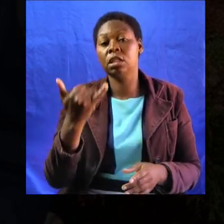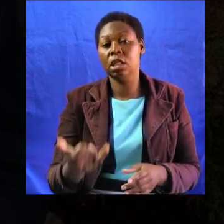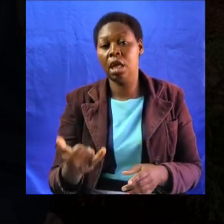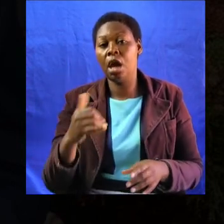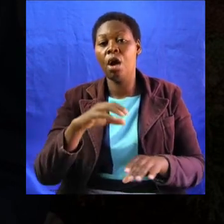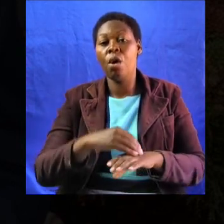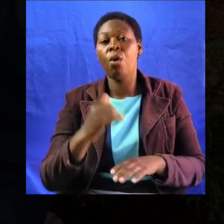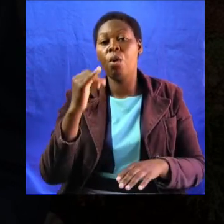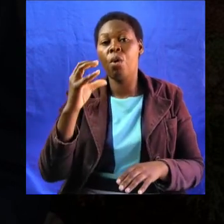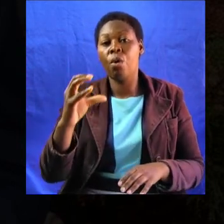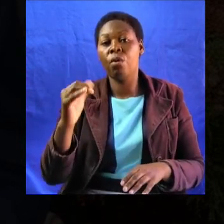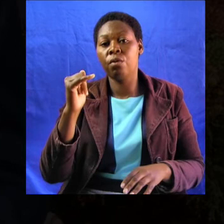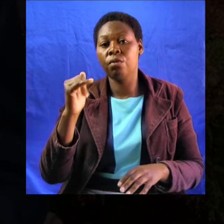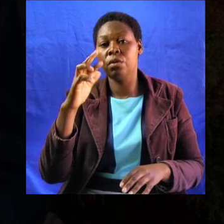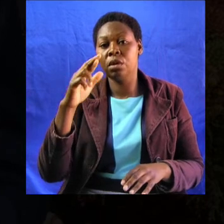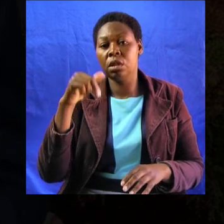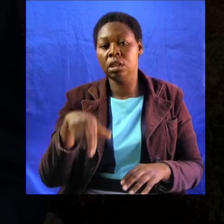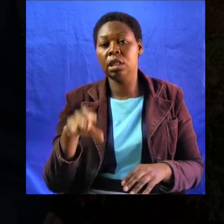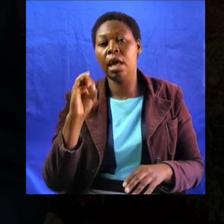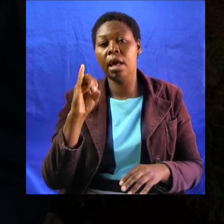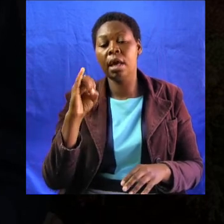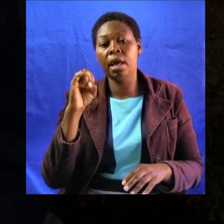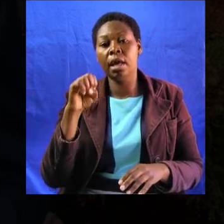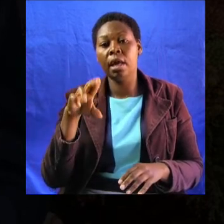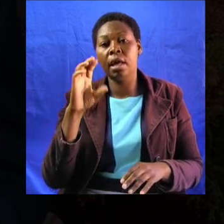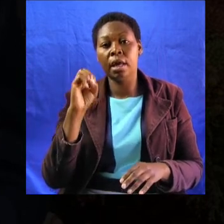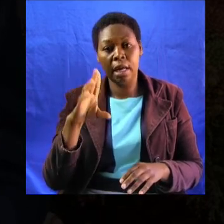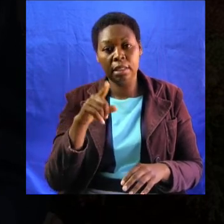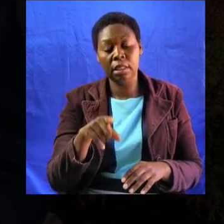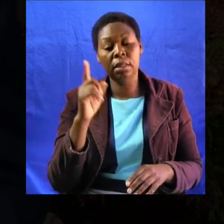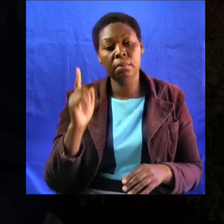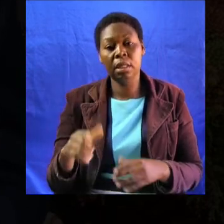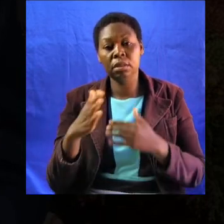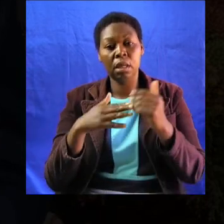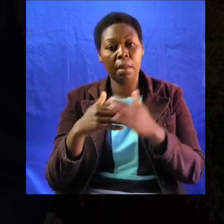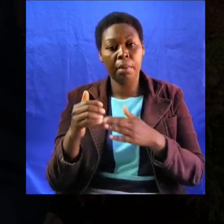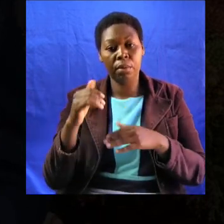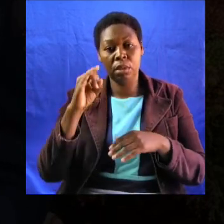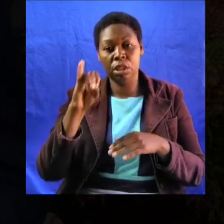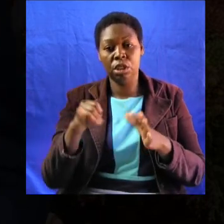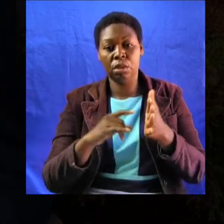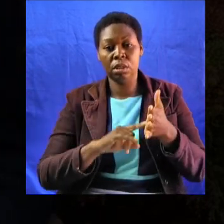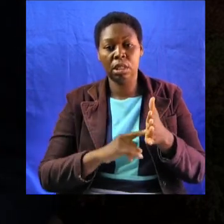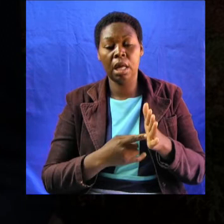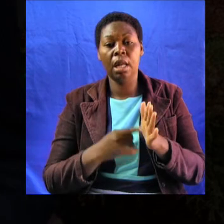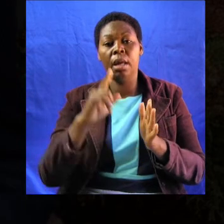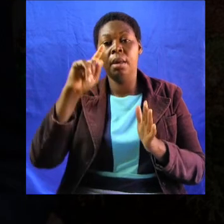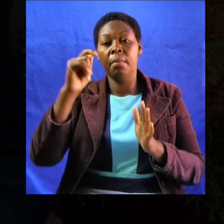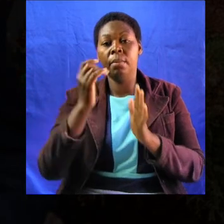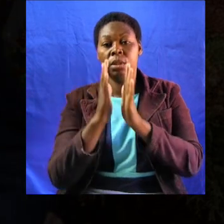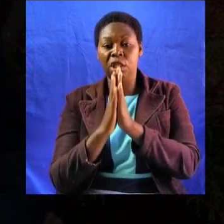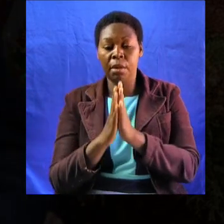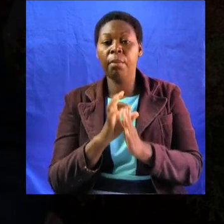Koreshi, wakarayira achiti kana iri imba yaMwari paJerusarema imba ngaivakwe. Pave pavangabayira